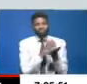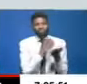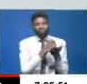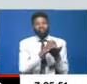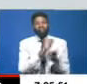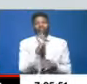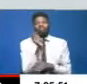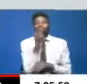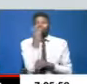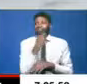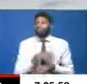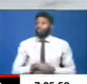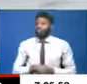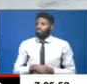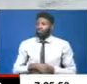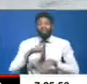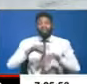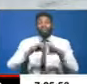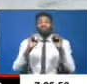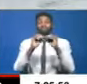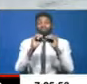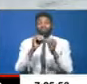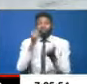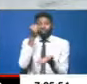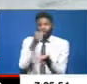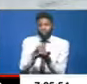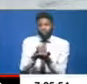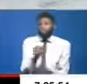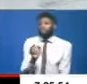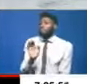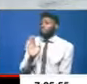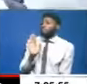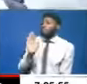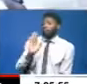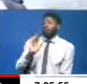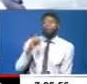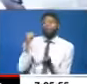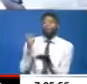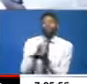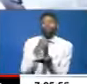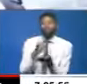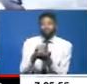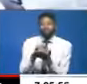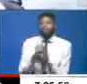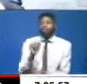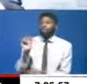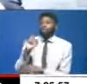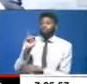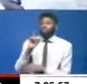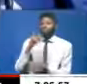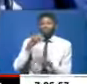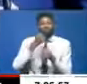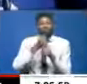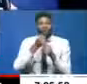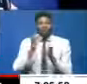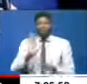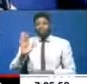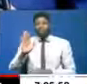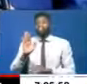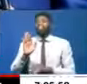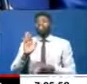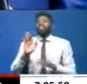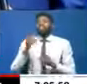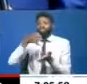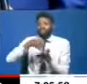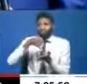Kwenye mkutano uliofanyika katika afisi za Posta City Square jijini Nairobi, wafanyikazi wa shirika la posta wakiongozwa na naibu katibu wa muungano wa